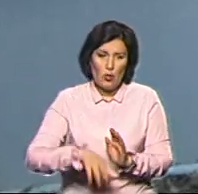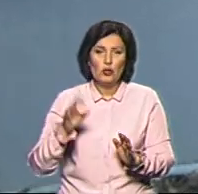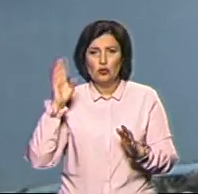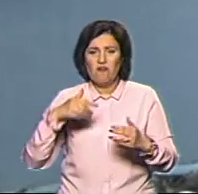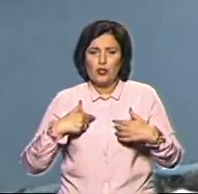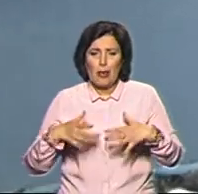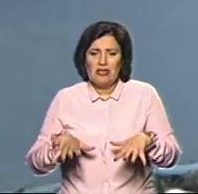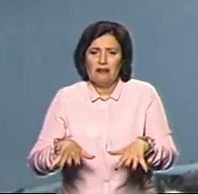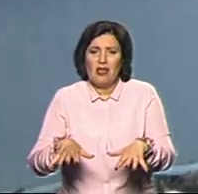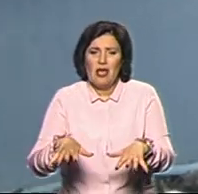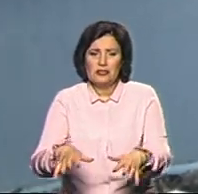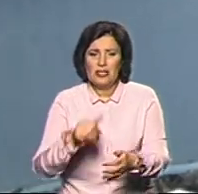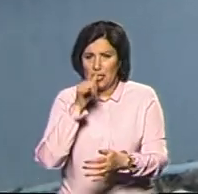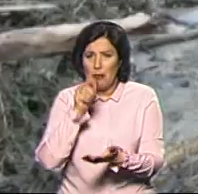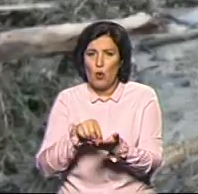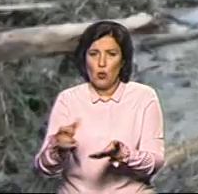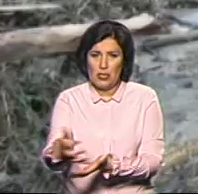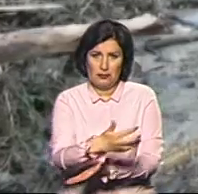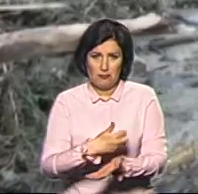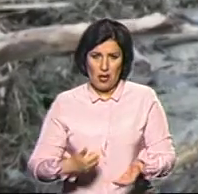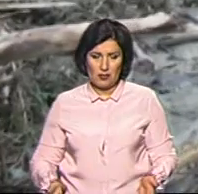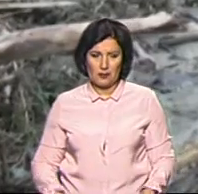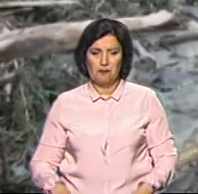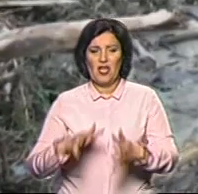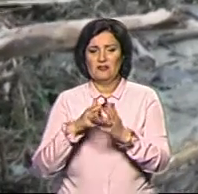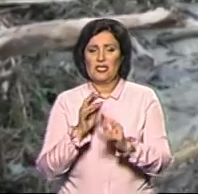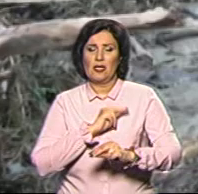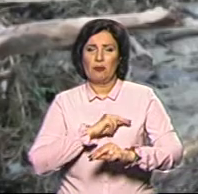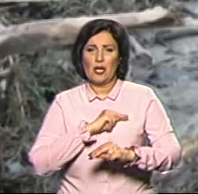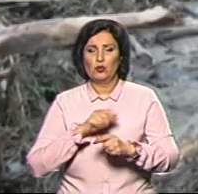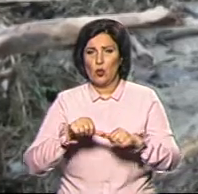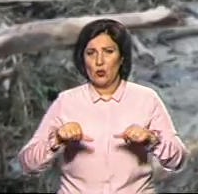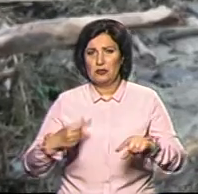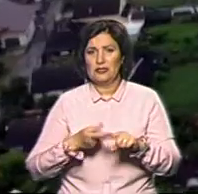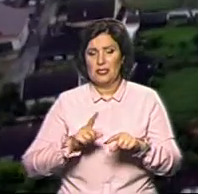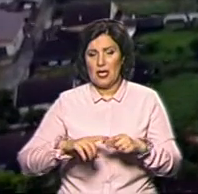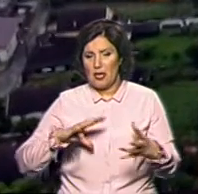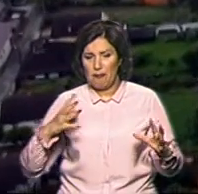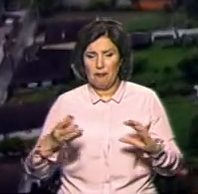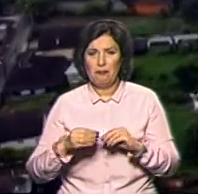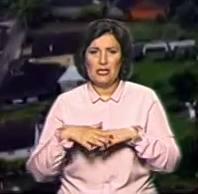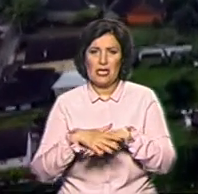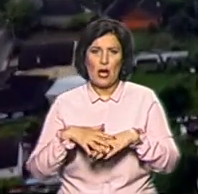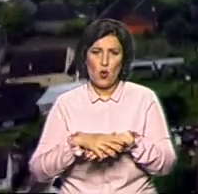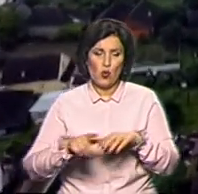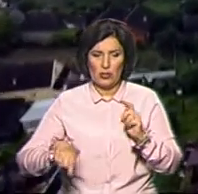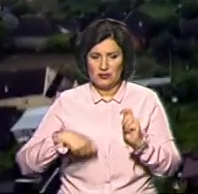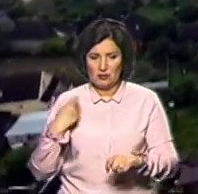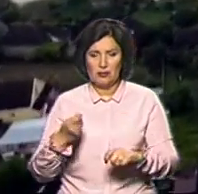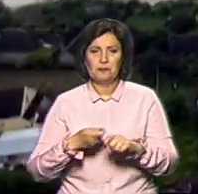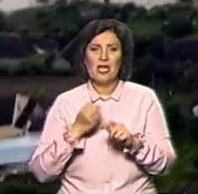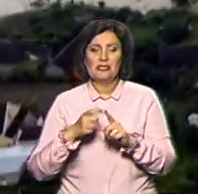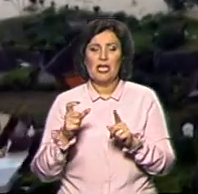несла. Я не могла кури позбирати. В селах працює комісія, яка підрахує збитки. За інформацією директорки департаменту